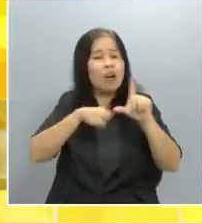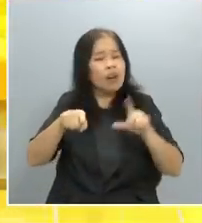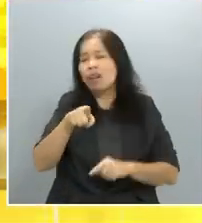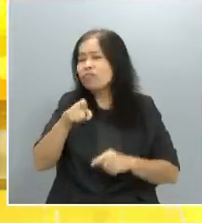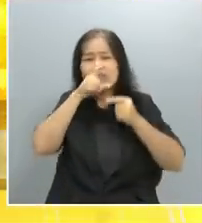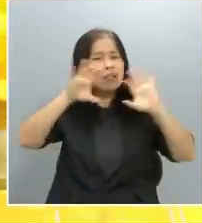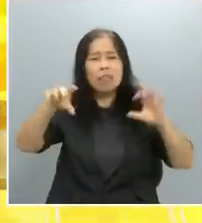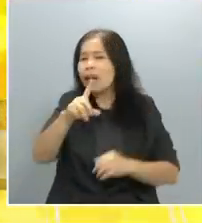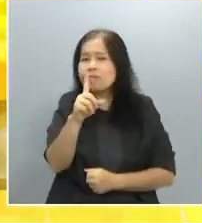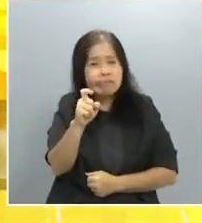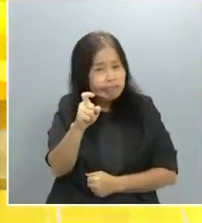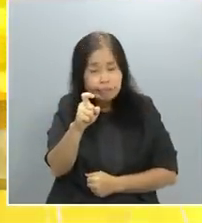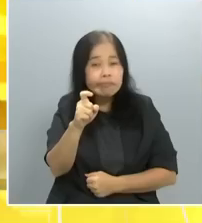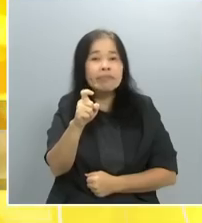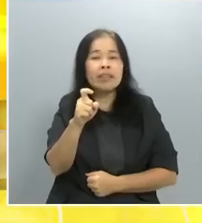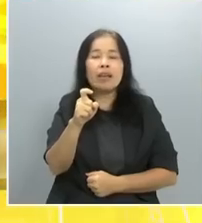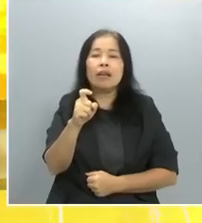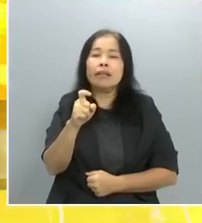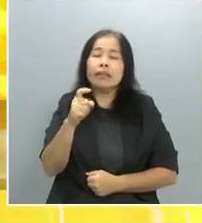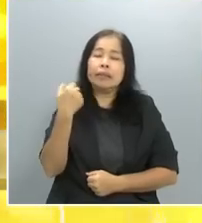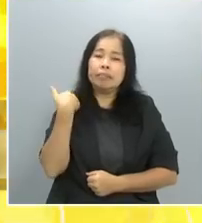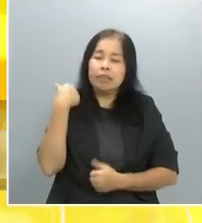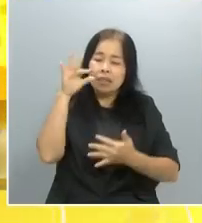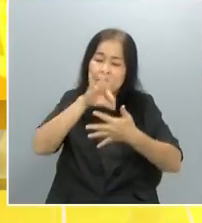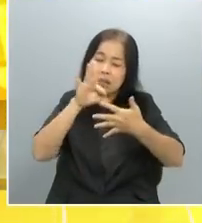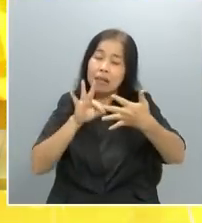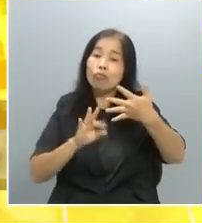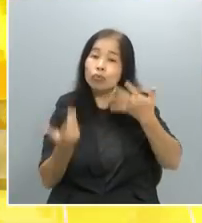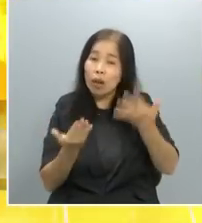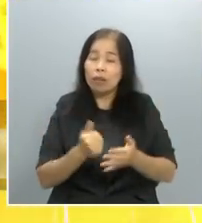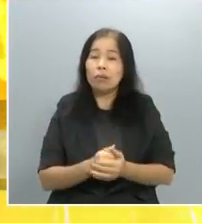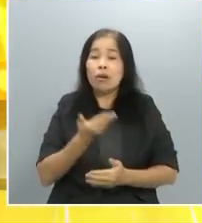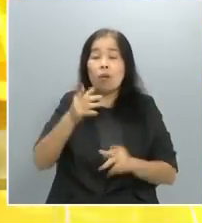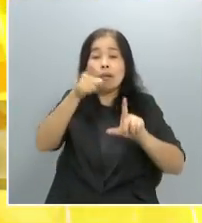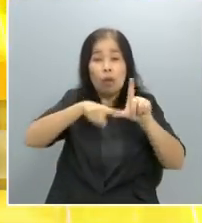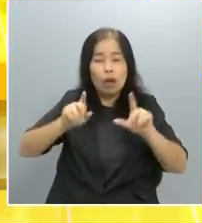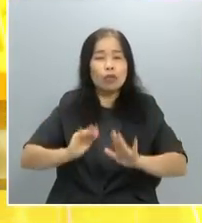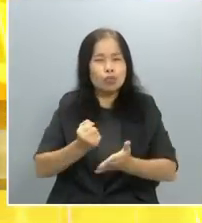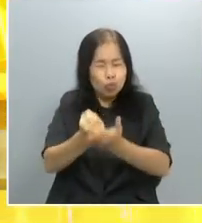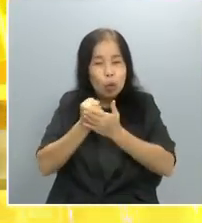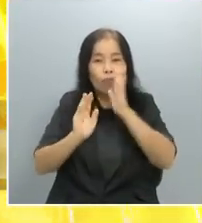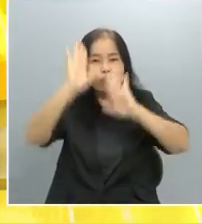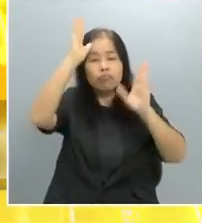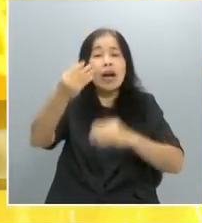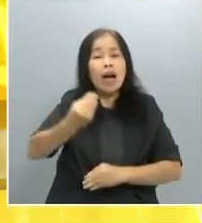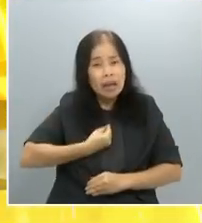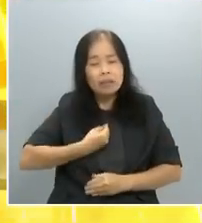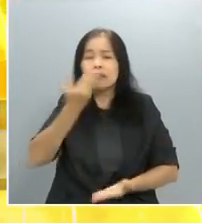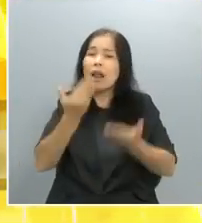ลไม่ได ้ ทางเลือกมีอะไร1 2 3จะขอให้ก้าวไกลเนี่ยช่วยโหวตให้ก็ไปตัดสิน